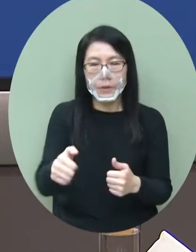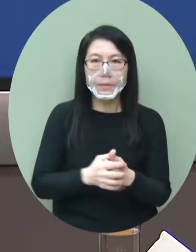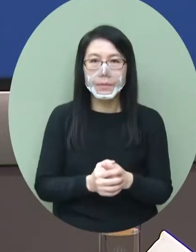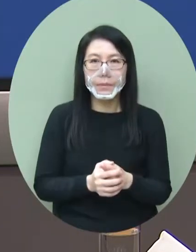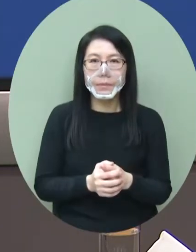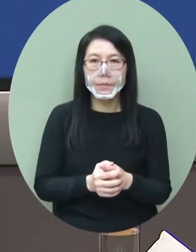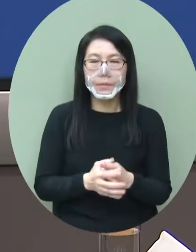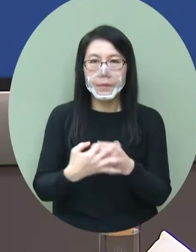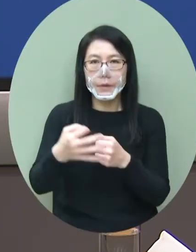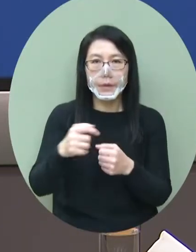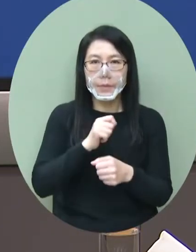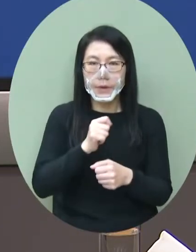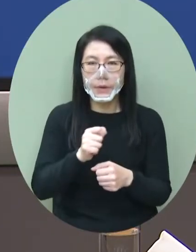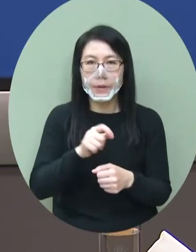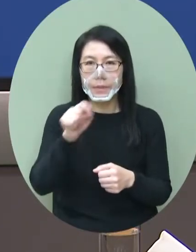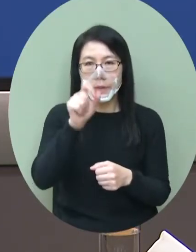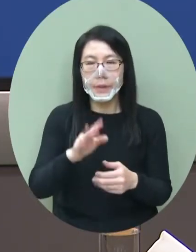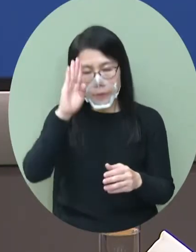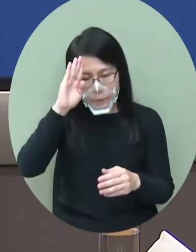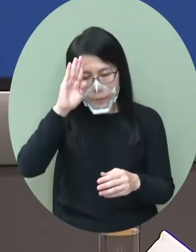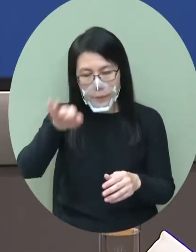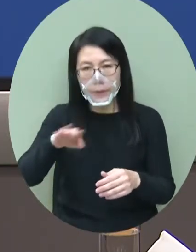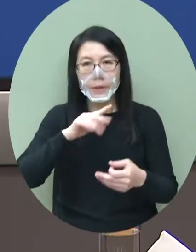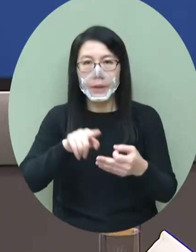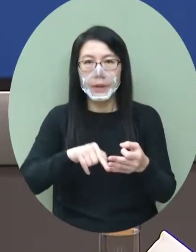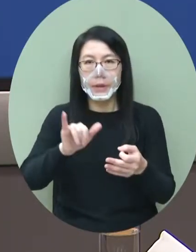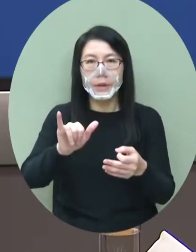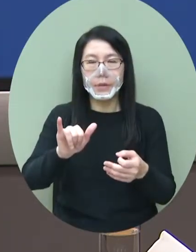谢。第三位记者的提问，不好意